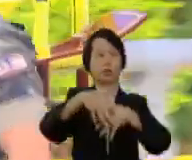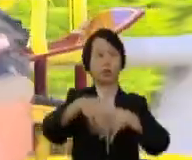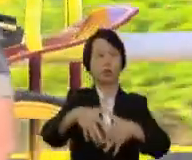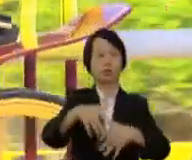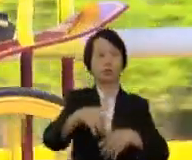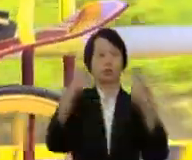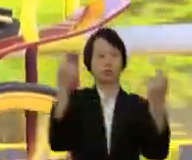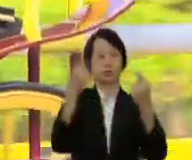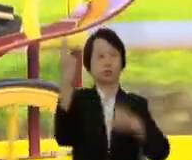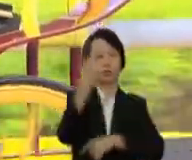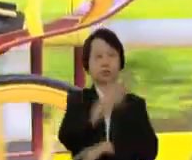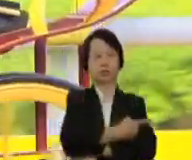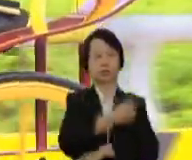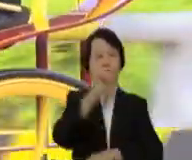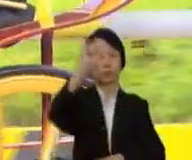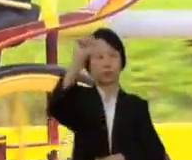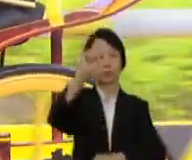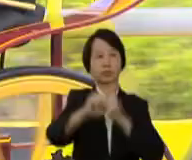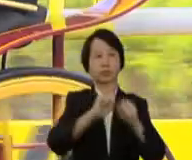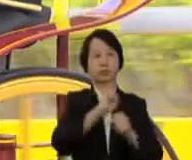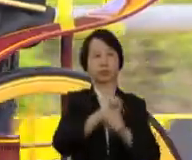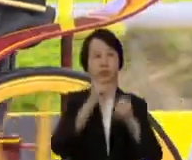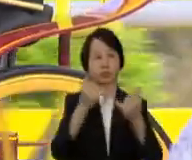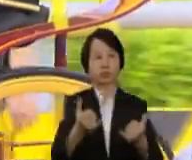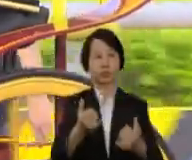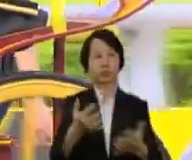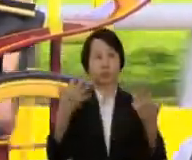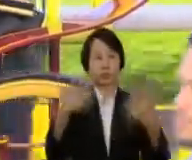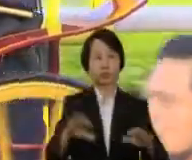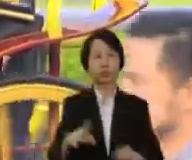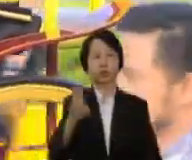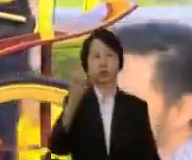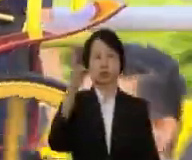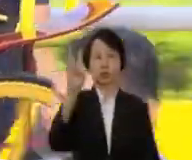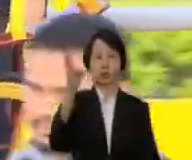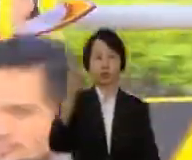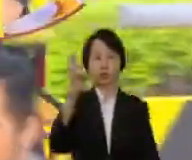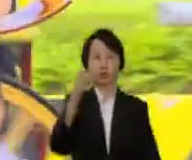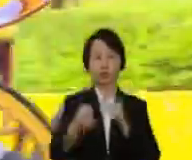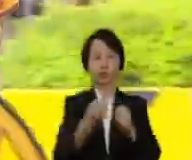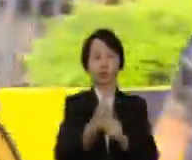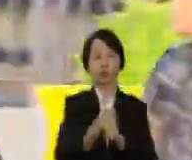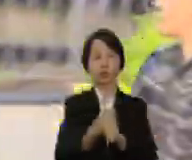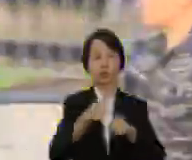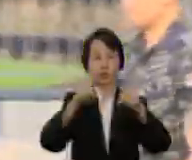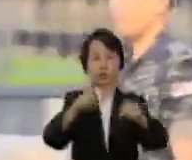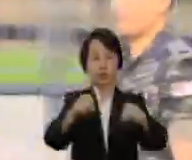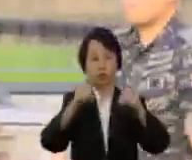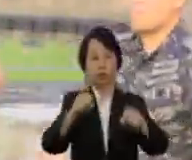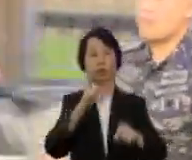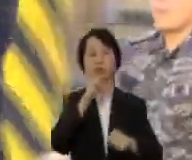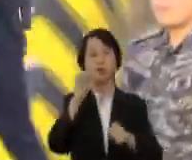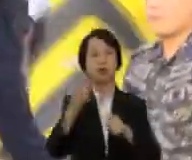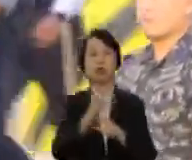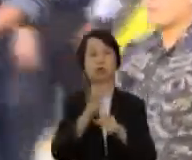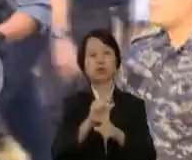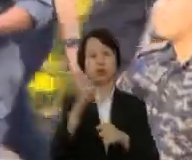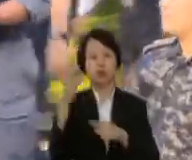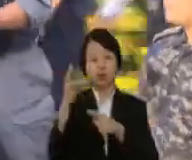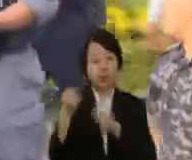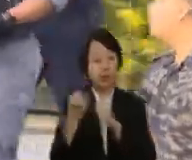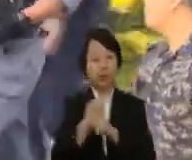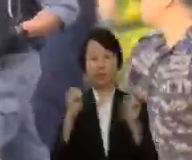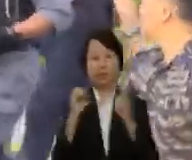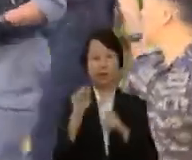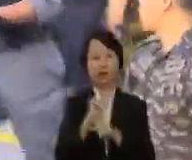sempena sambutan Hari Kebangsaan tahun ini. Sudah 17 tahun kereta kuda diraja ini tidak digunakan. Kali